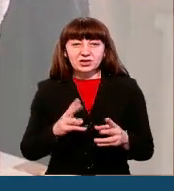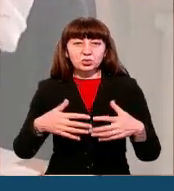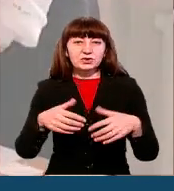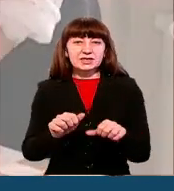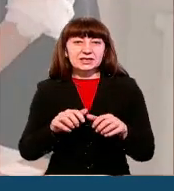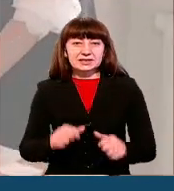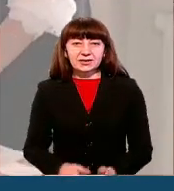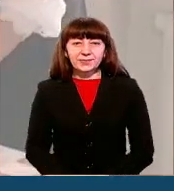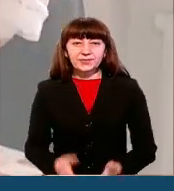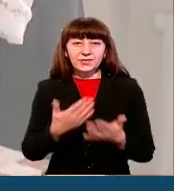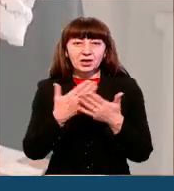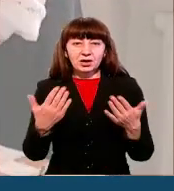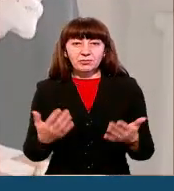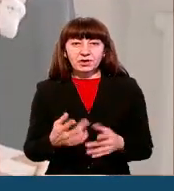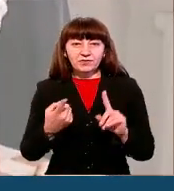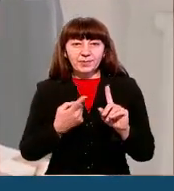мастер-класс. Во-первых, мы